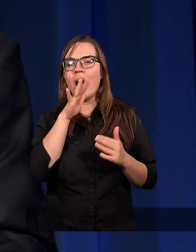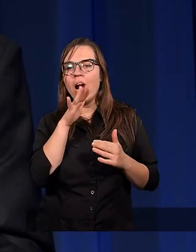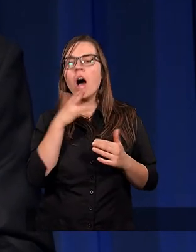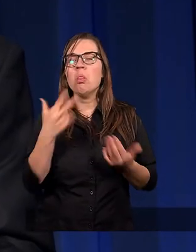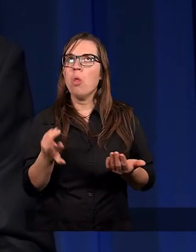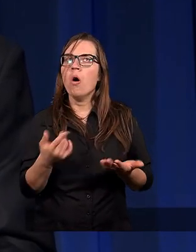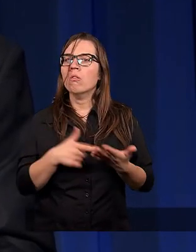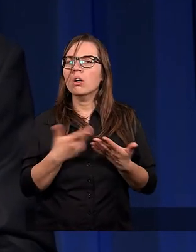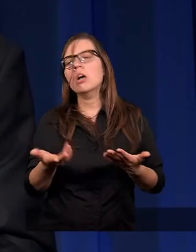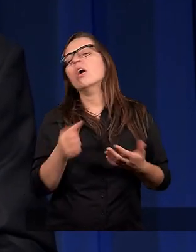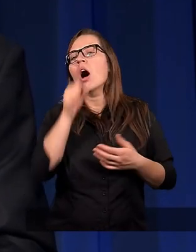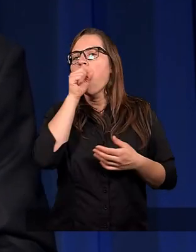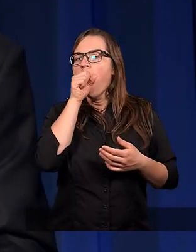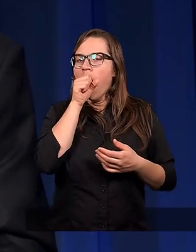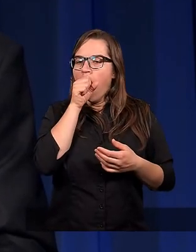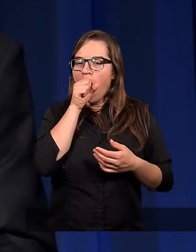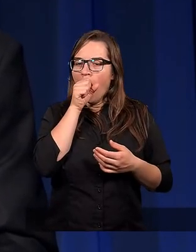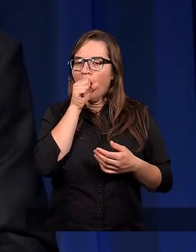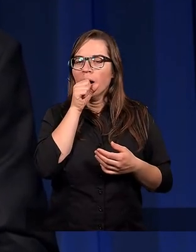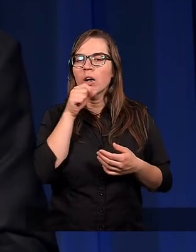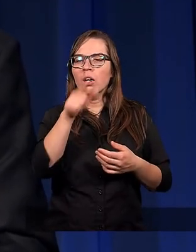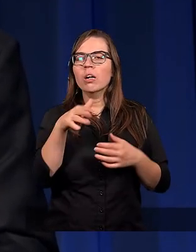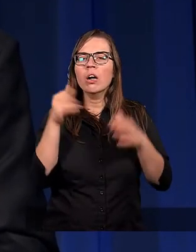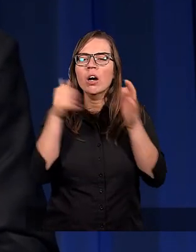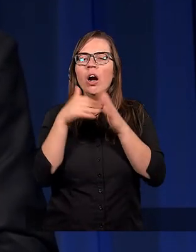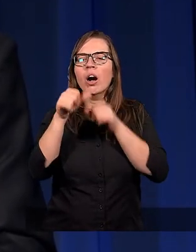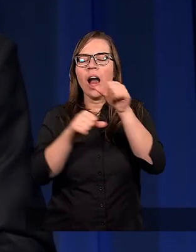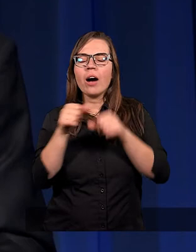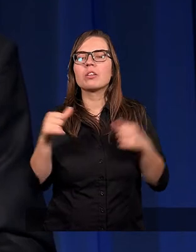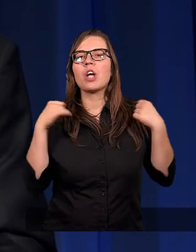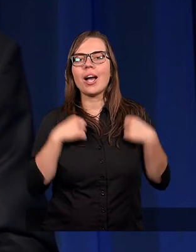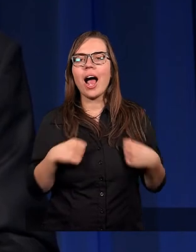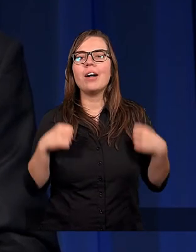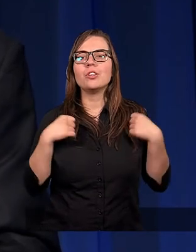No zaraz. Przecież setki, tysiące lat czekają.